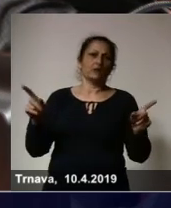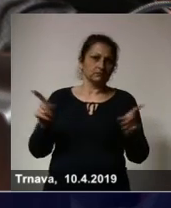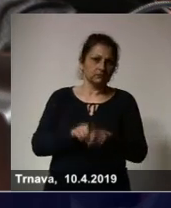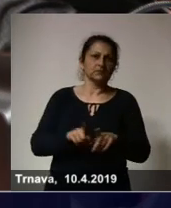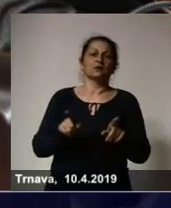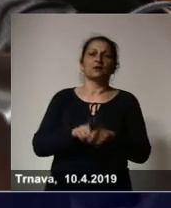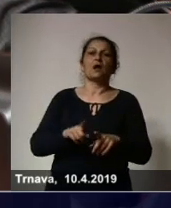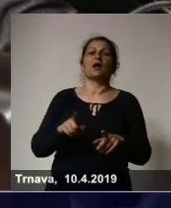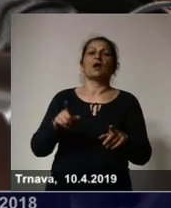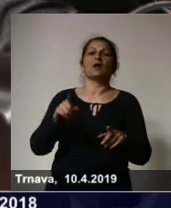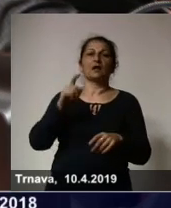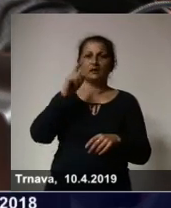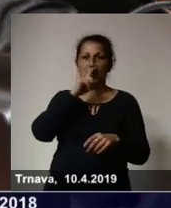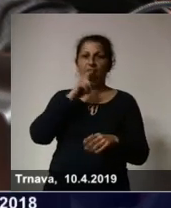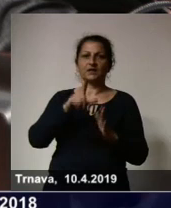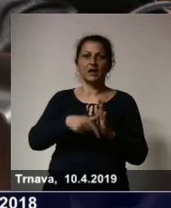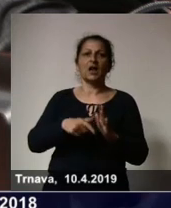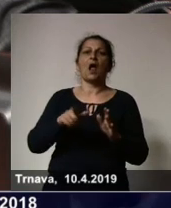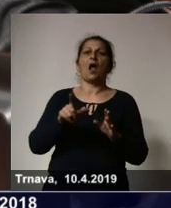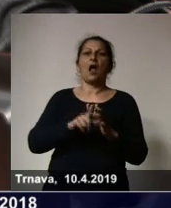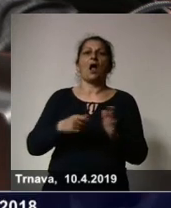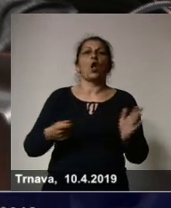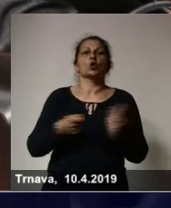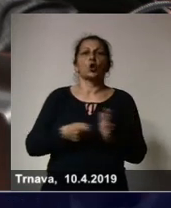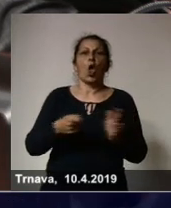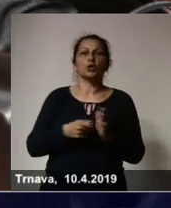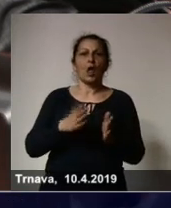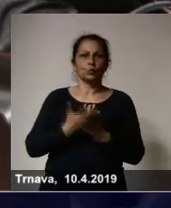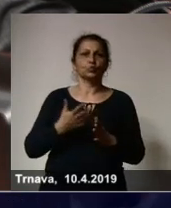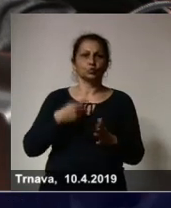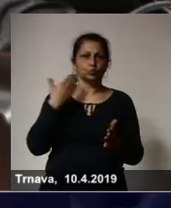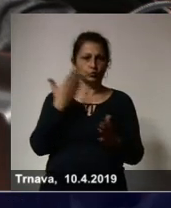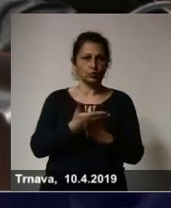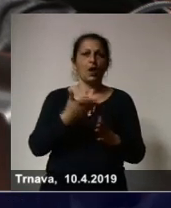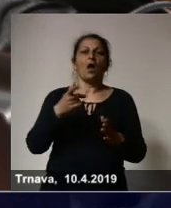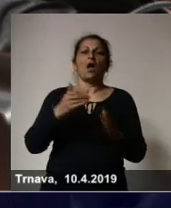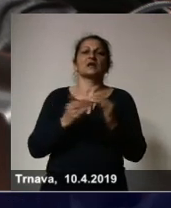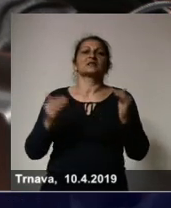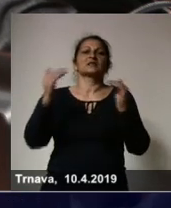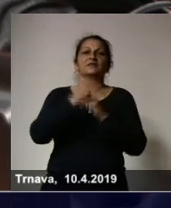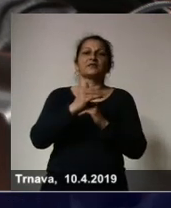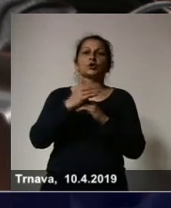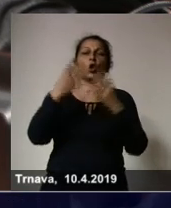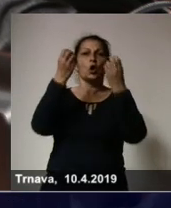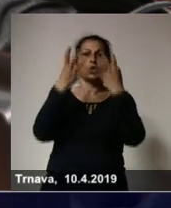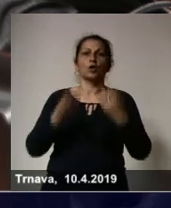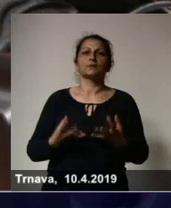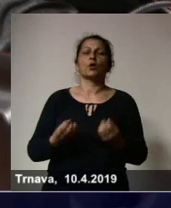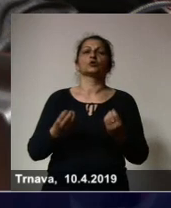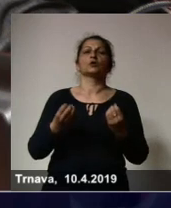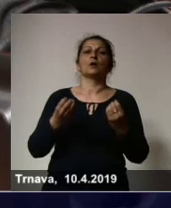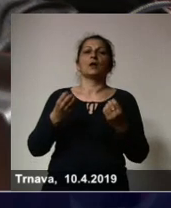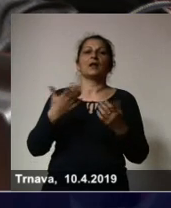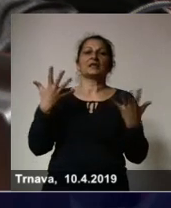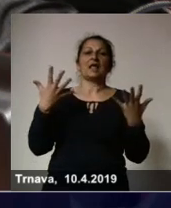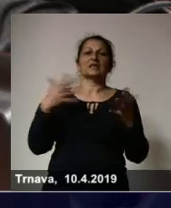číslo 44/2018 o poskytnutie dotácií z rozpočtu TTSK na zvýšenie rozpočtu kapitálových výdavkov o